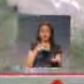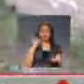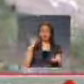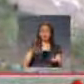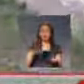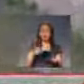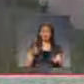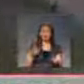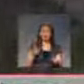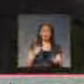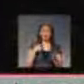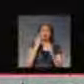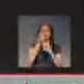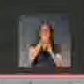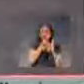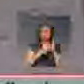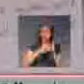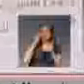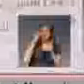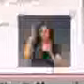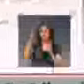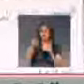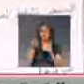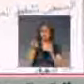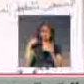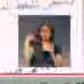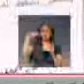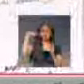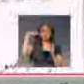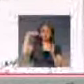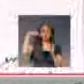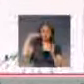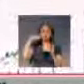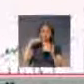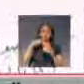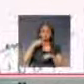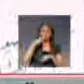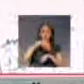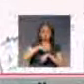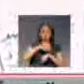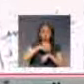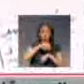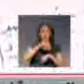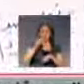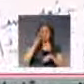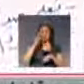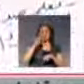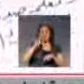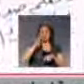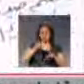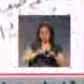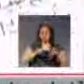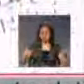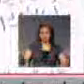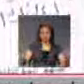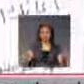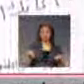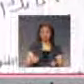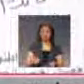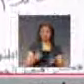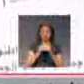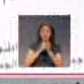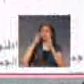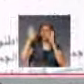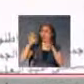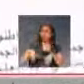اهالي المنطقه هنا، ورحنا وقفنا قدام مدير العام الصرف الصحي، وكان النتيجة ان احنا فوجئنا ان بيت